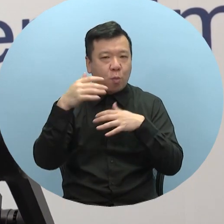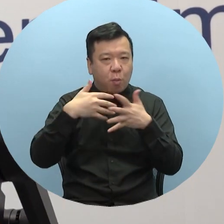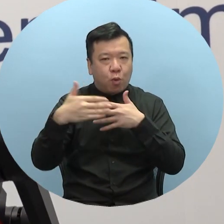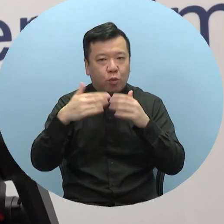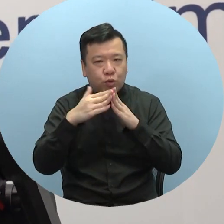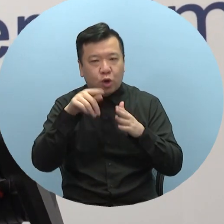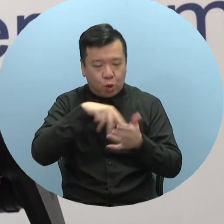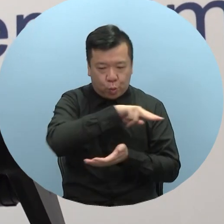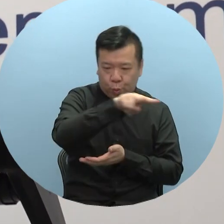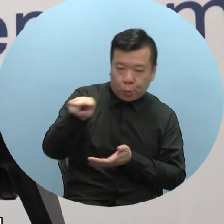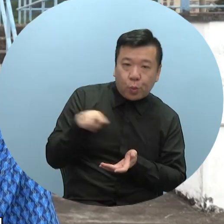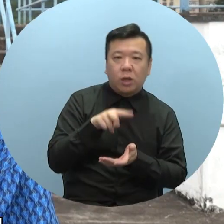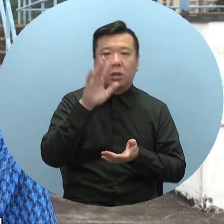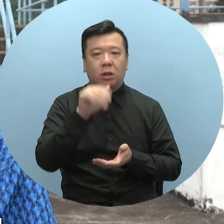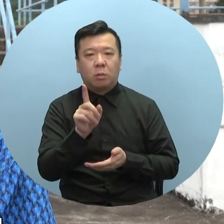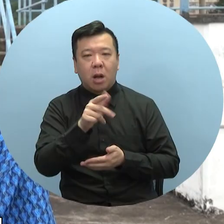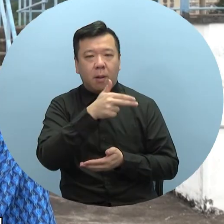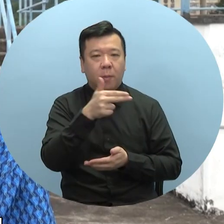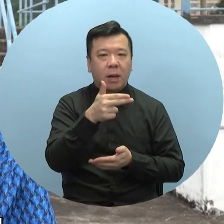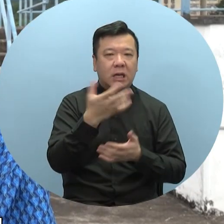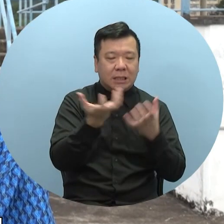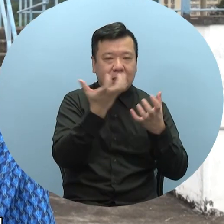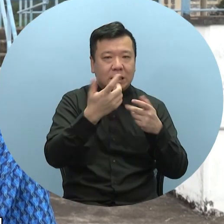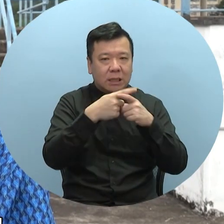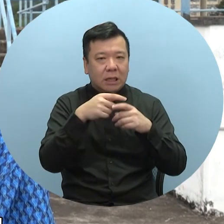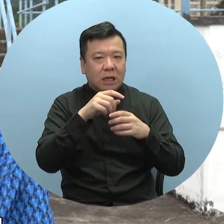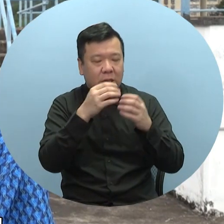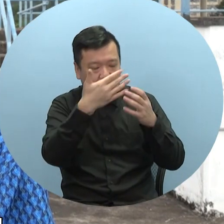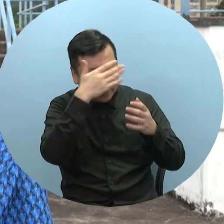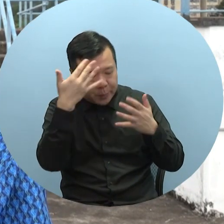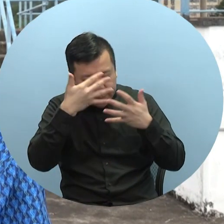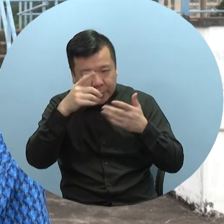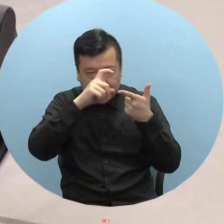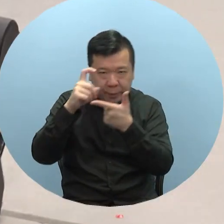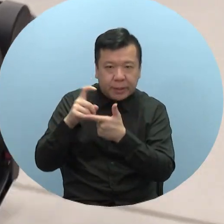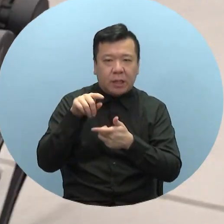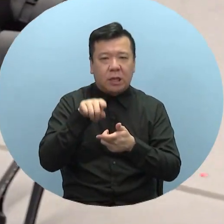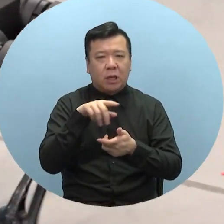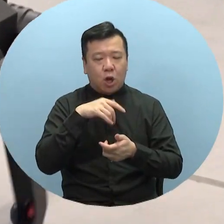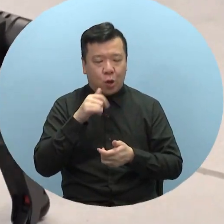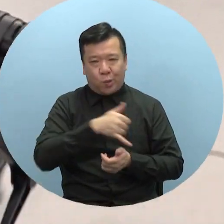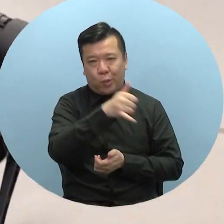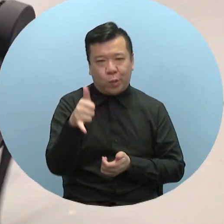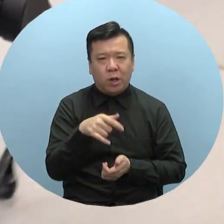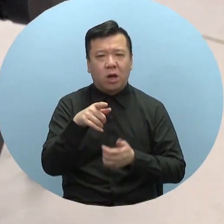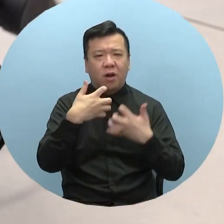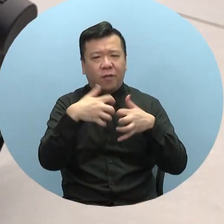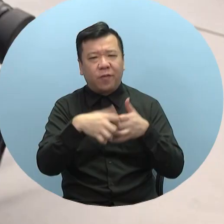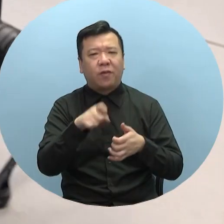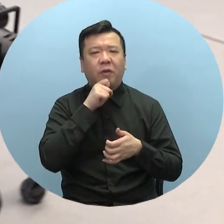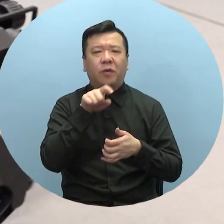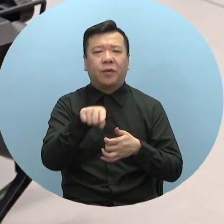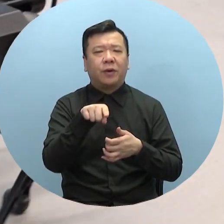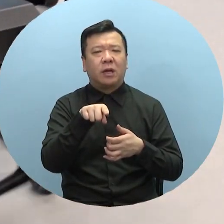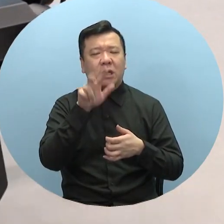自動巡檢機械狗嚟嘅。佢可以拍到一啲熱成像嘅照片咧，就幫我哋去巡檢嘅時候咧，譬如喺廠房有啲設